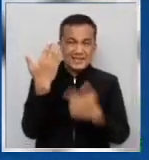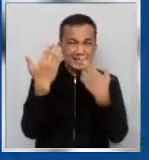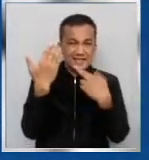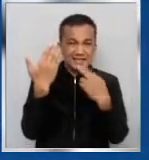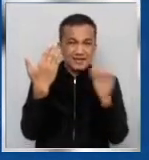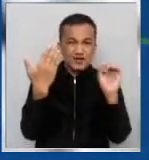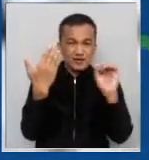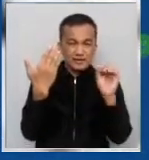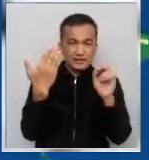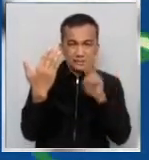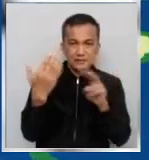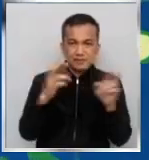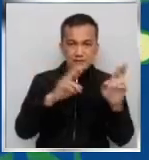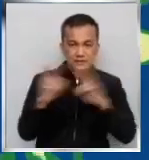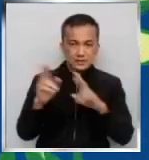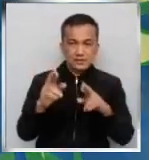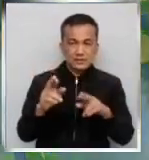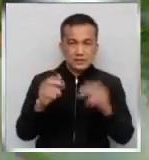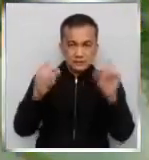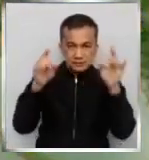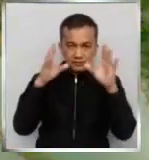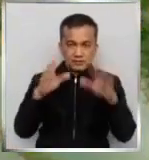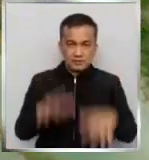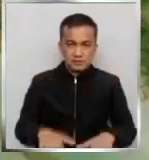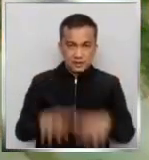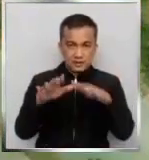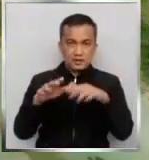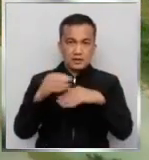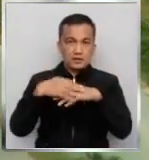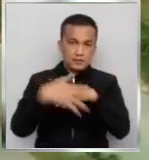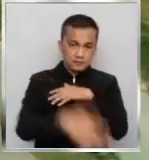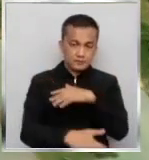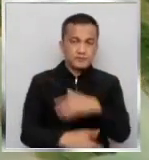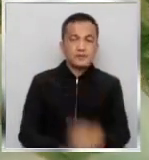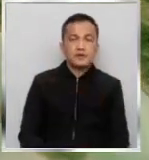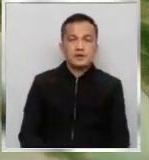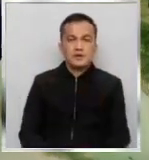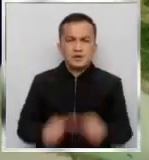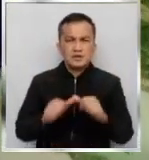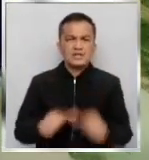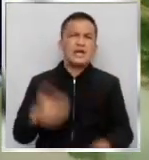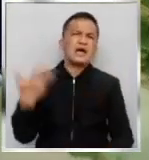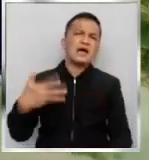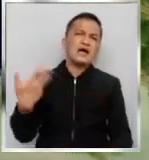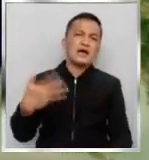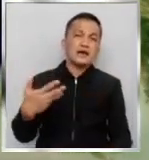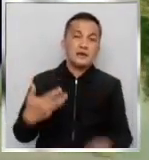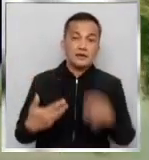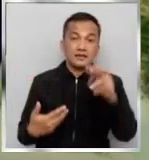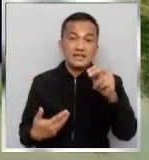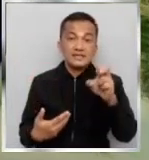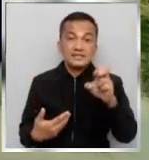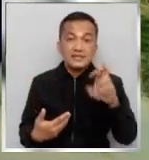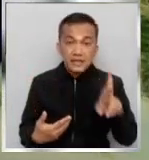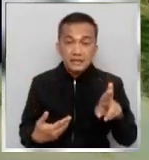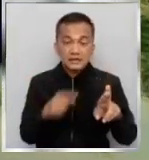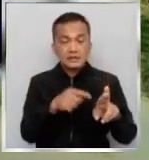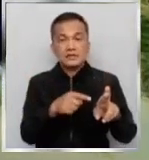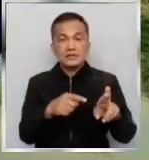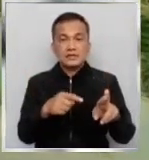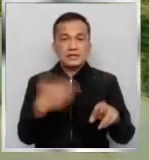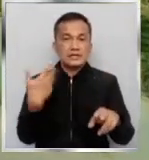baha o yung pagguho ng lupa. Magpapatuloy naman ang napakainit na panahon dito sa Metro Manila. Ang init factor o